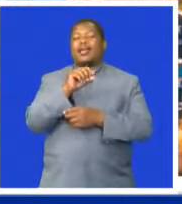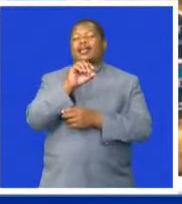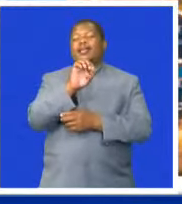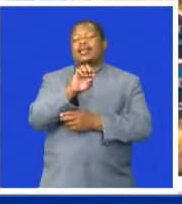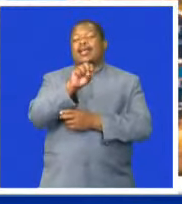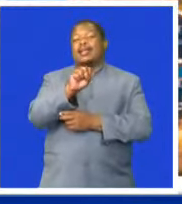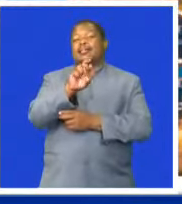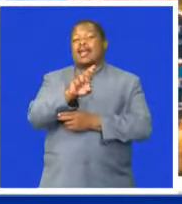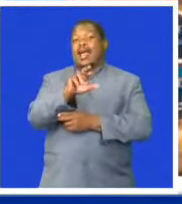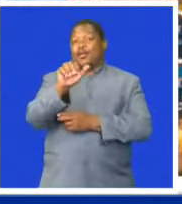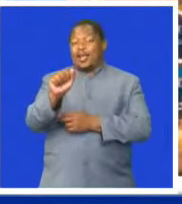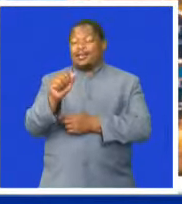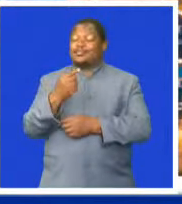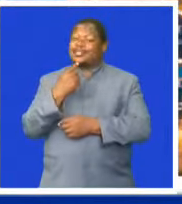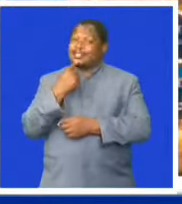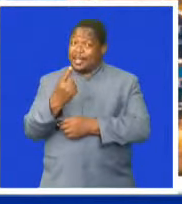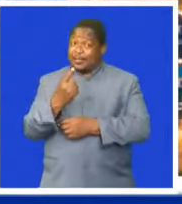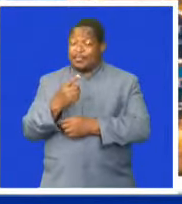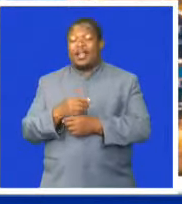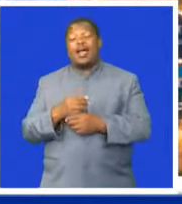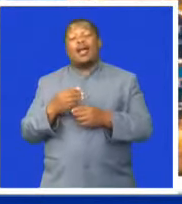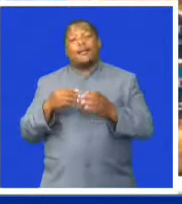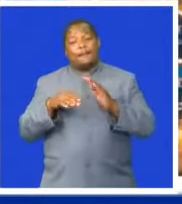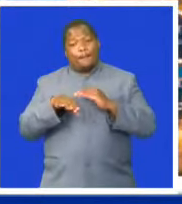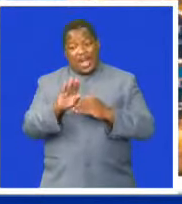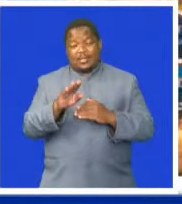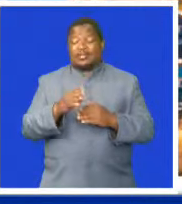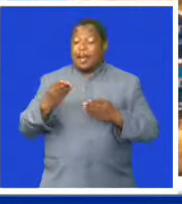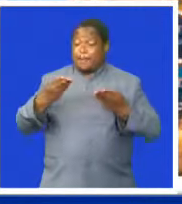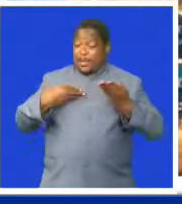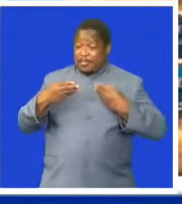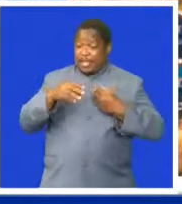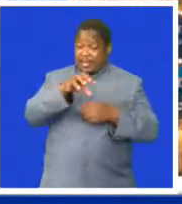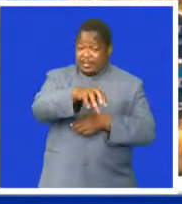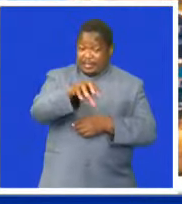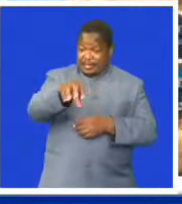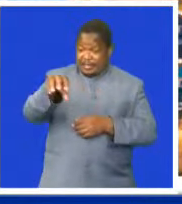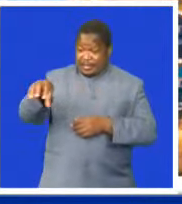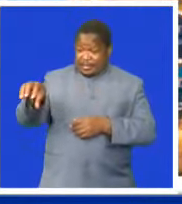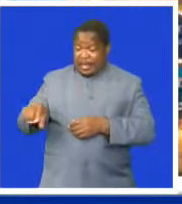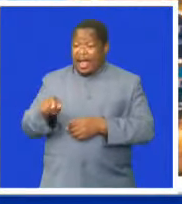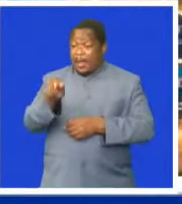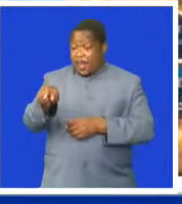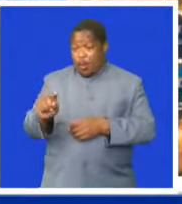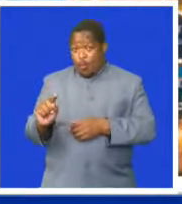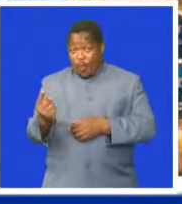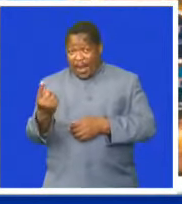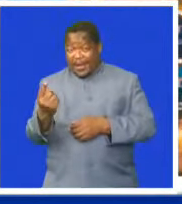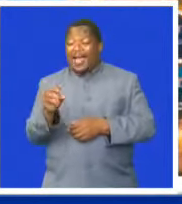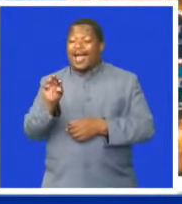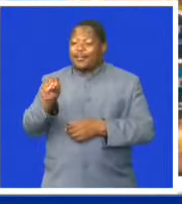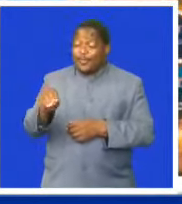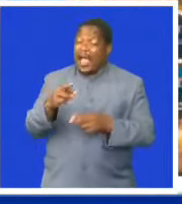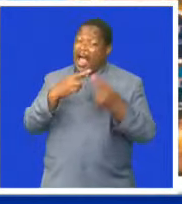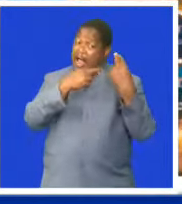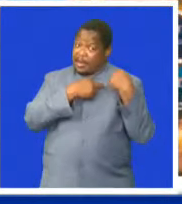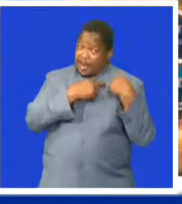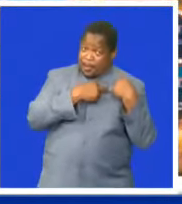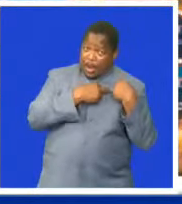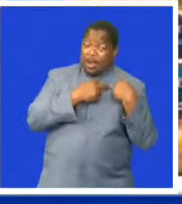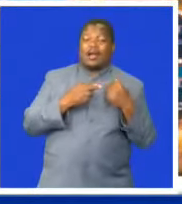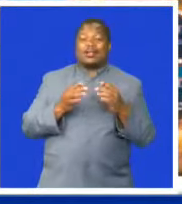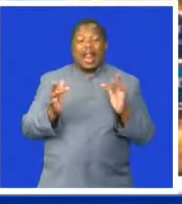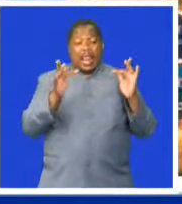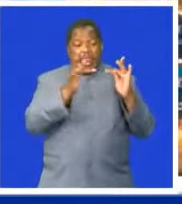wado lotawusebenzisana nalelibandla pheceleti iPublic Officer kuqinisekisa ukuthi imininingwane yenkampani ayiwele etandleni